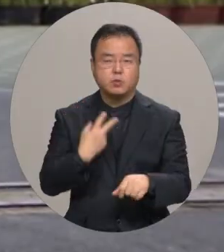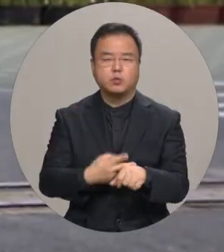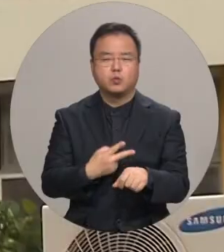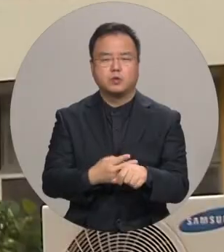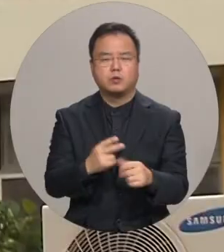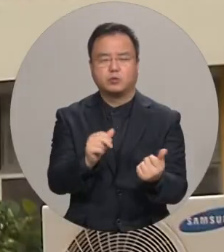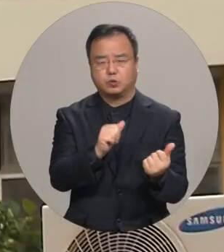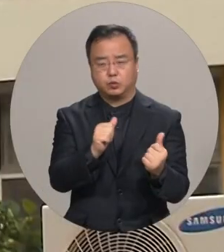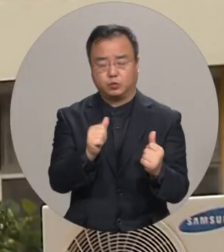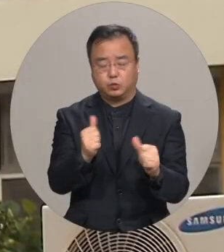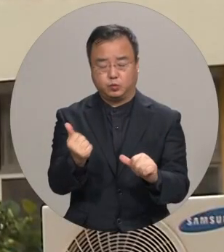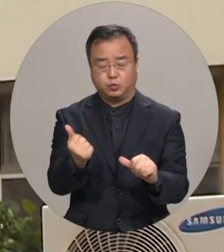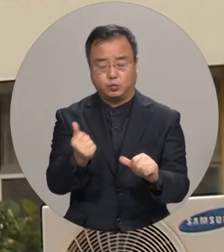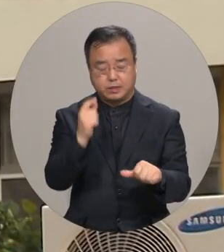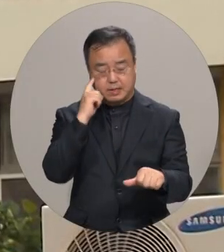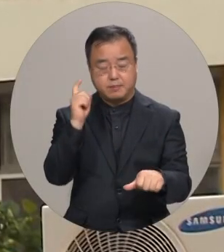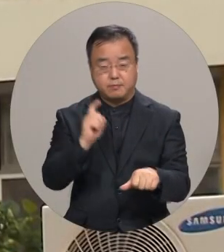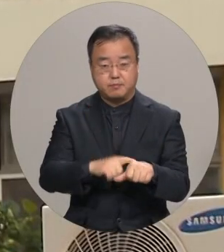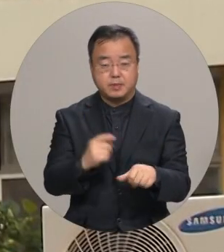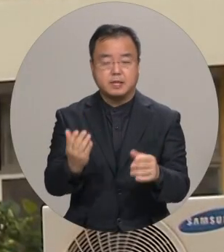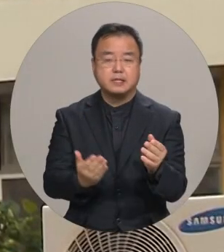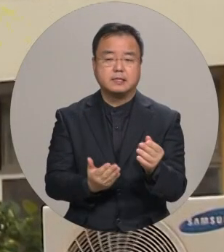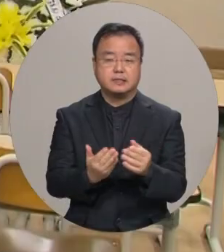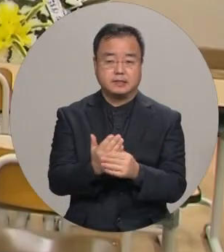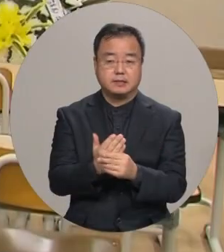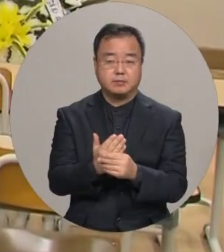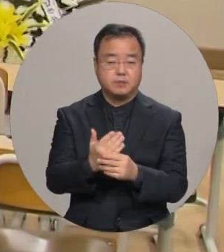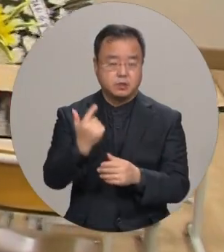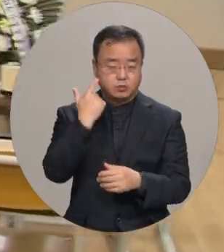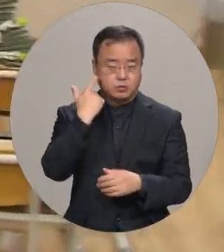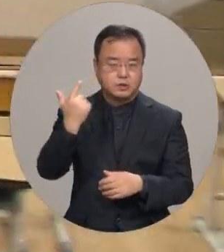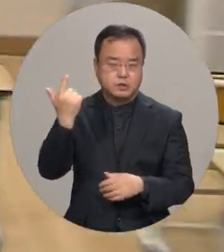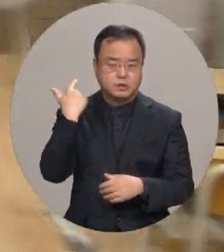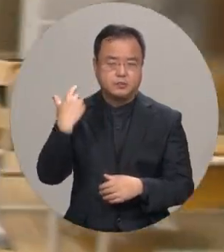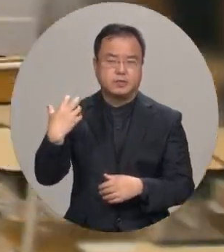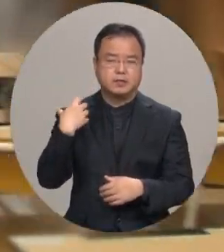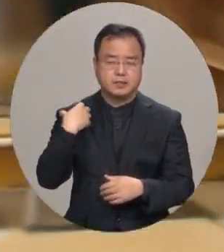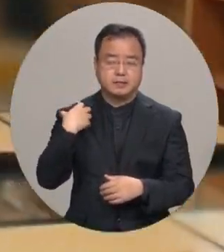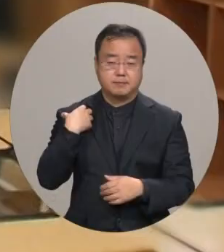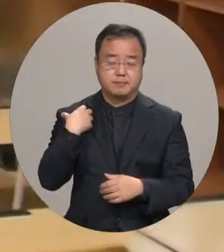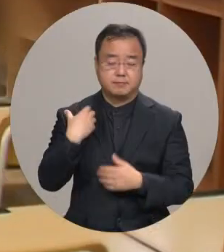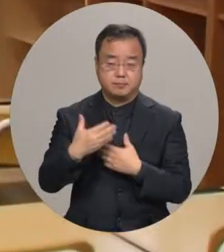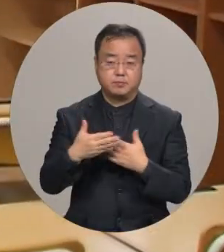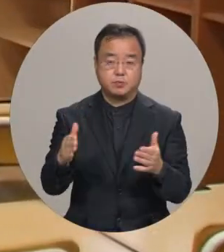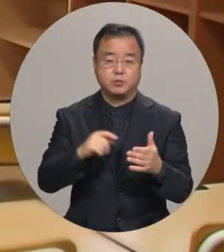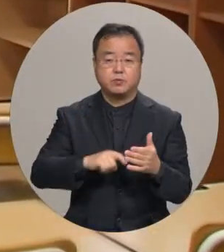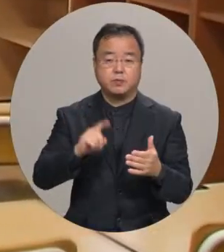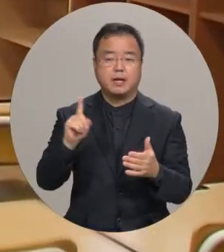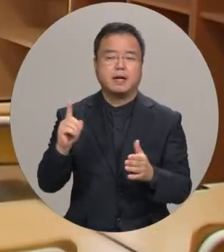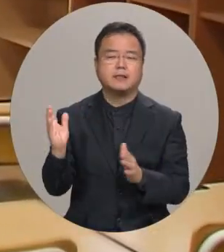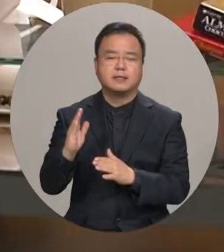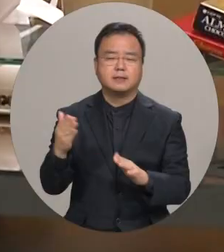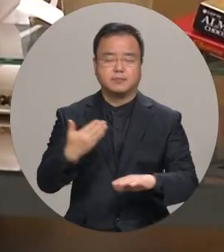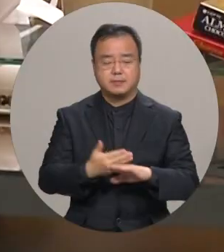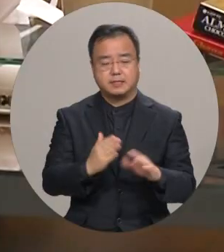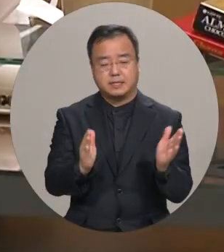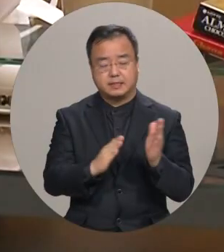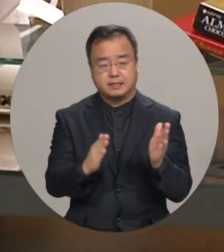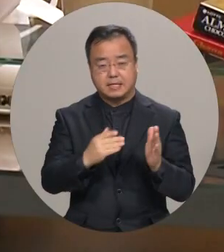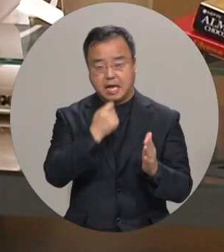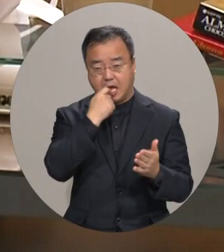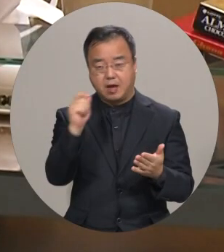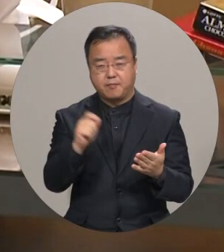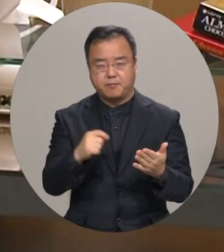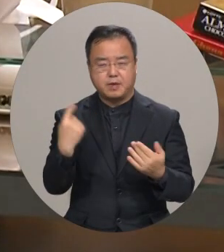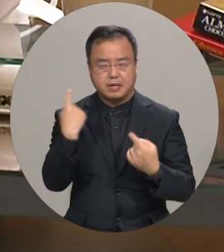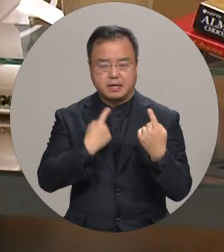발견됐습니다. 사망 엿새 전 교사가 담임을 맡은 교실에서 한 학생이 다른 학생을 연필로 다치게 하는